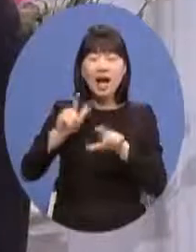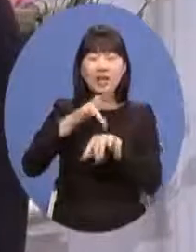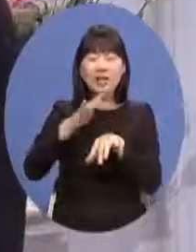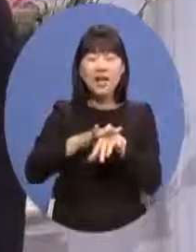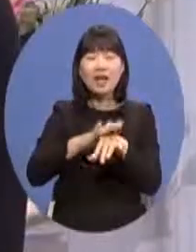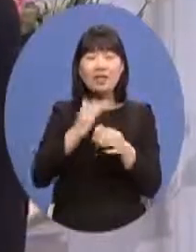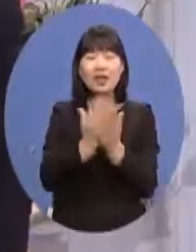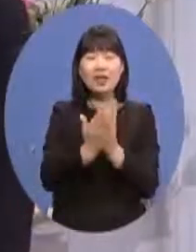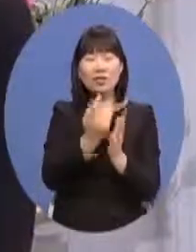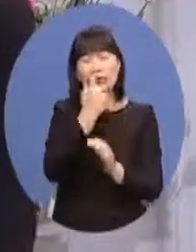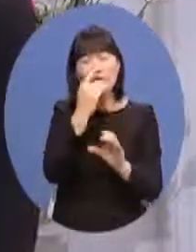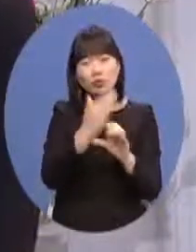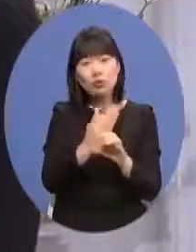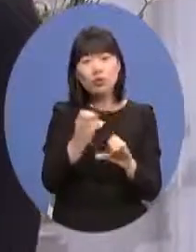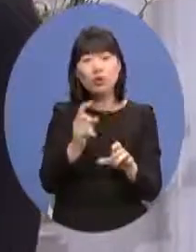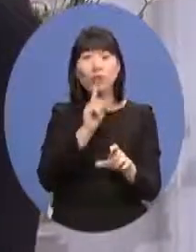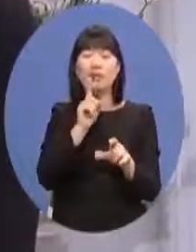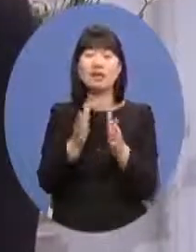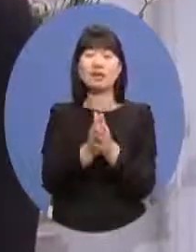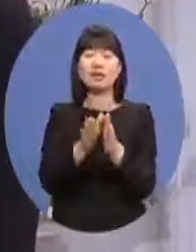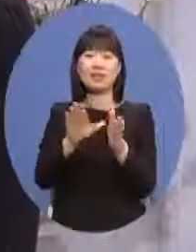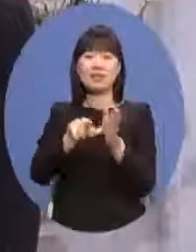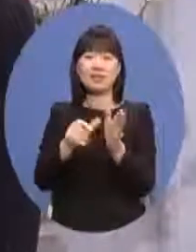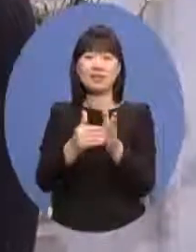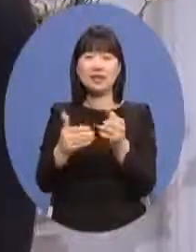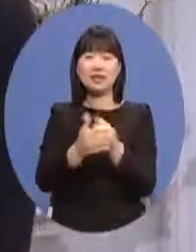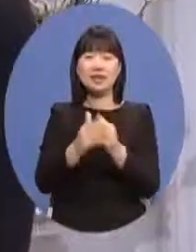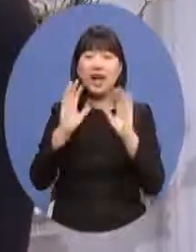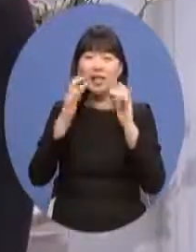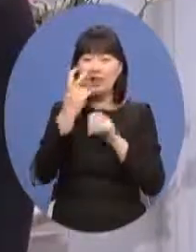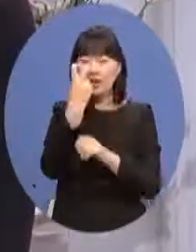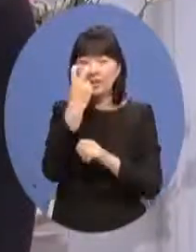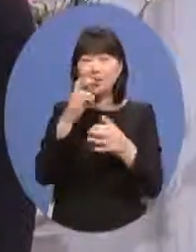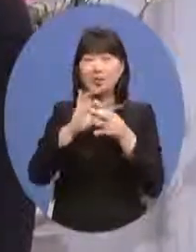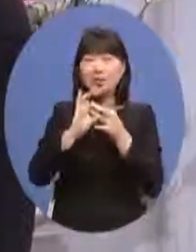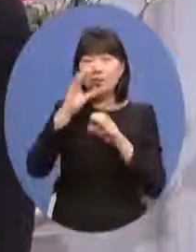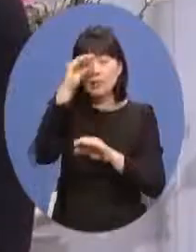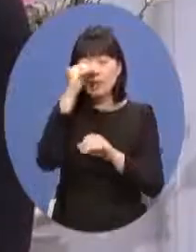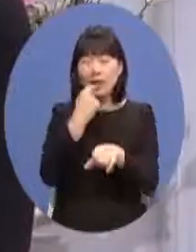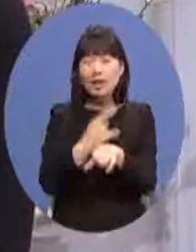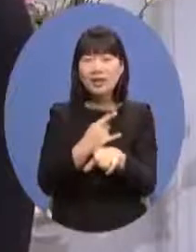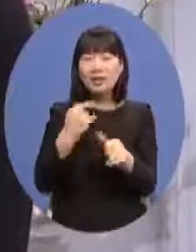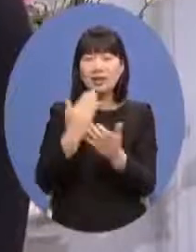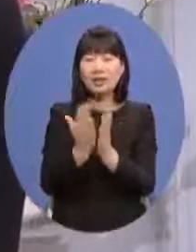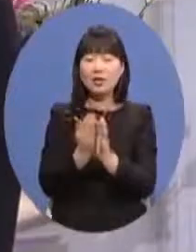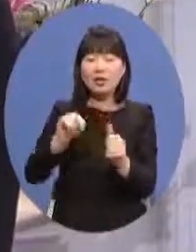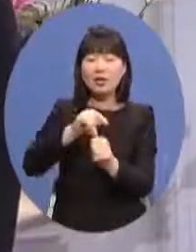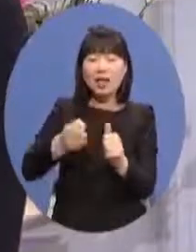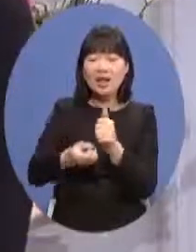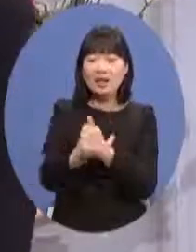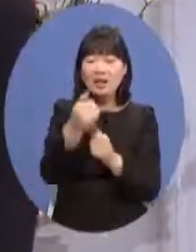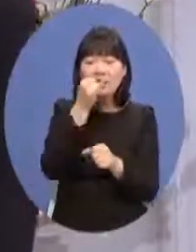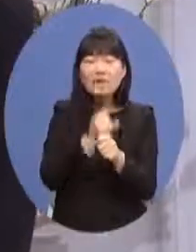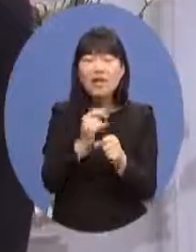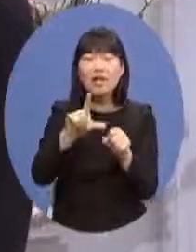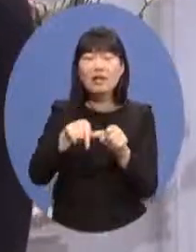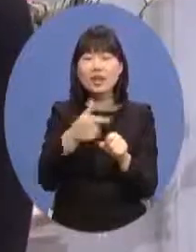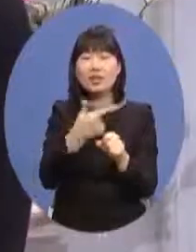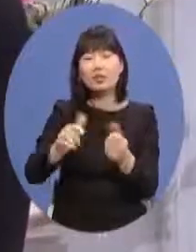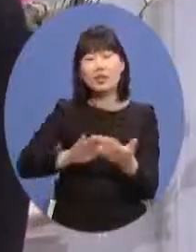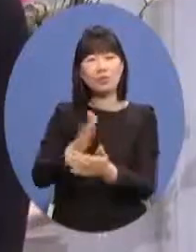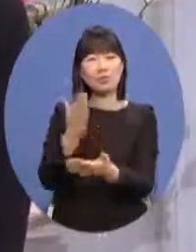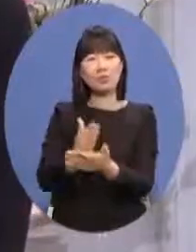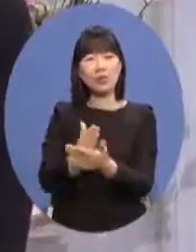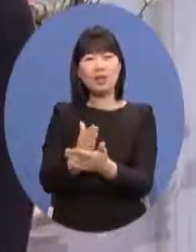말도 시작하는 시기이기 때문에 말 역시 아이들의 관찰을 통해서 모방을 해서 다양한 자극을 줘야 돼요. 그런데 이럴 때 너무 놀아주지